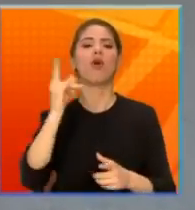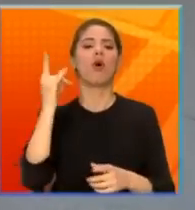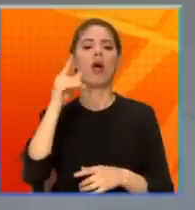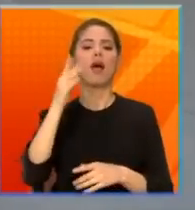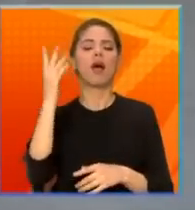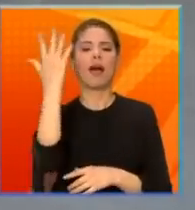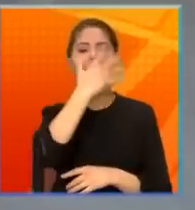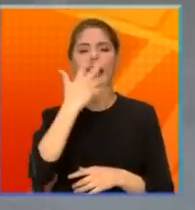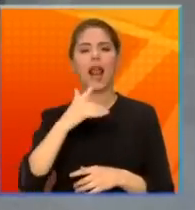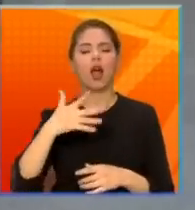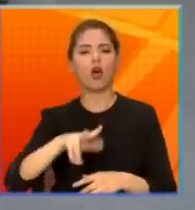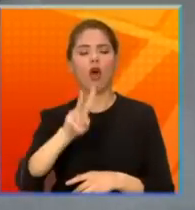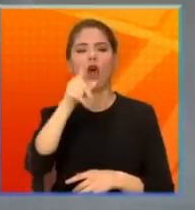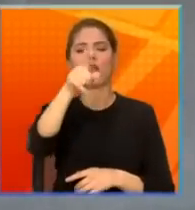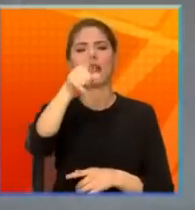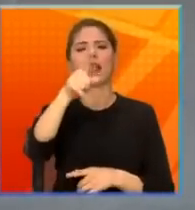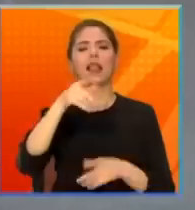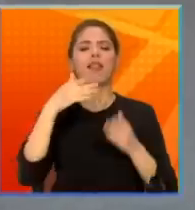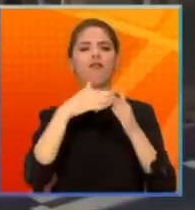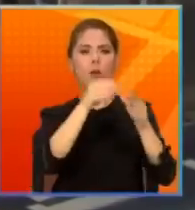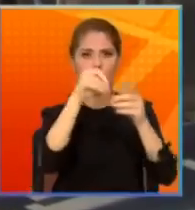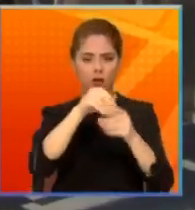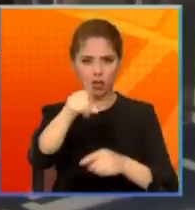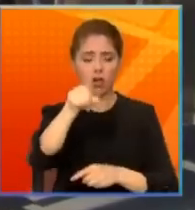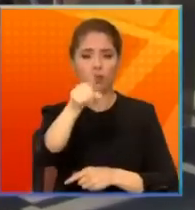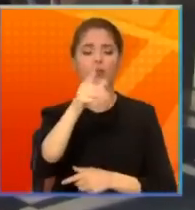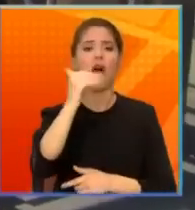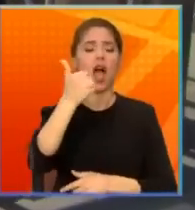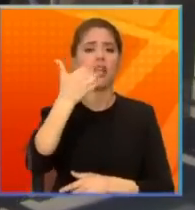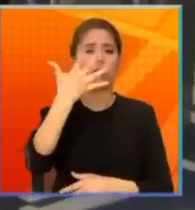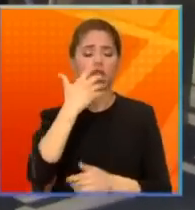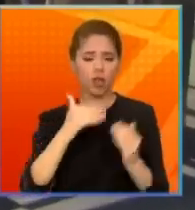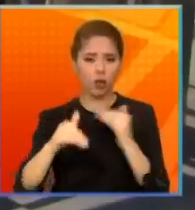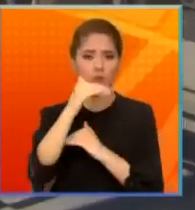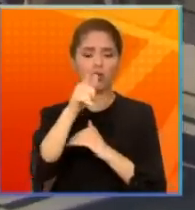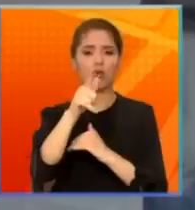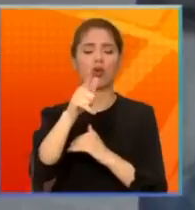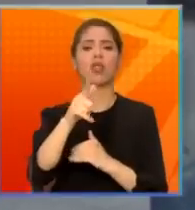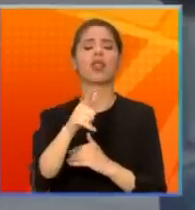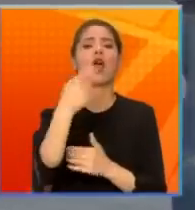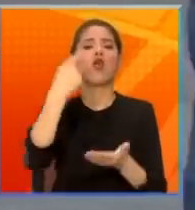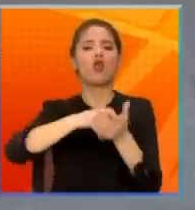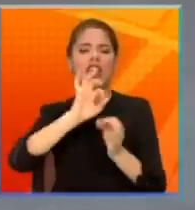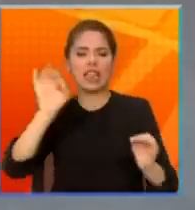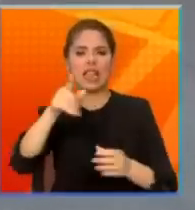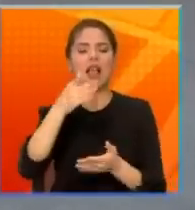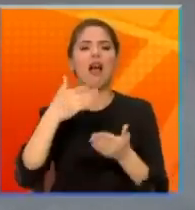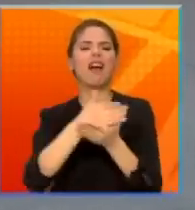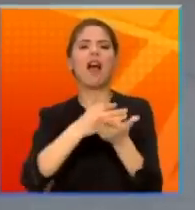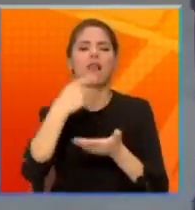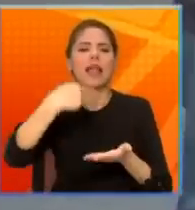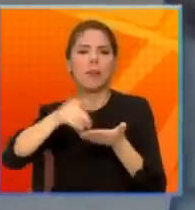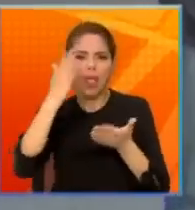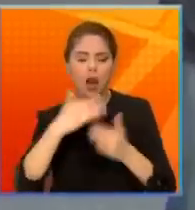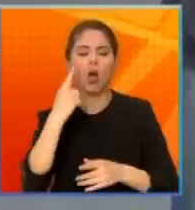burası Karaköy İskelesi. İstanbul'da 65 yaş üstünde ücretsiz kartta iptal olmadığı için işte ekipler yine o